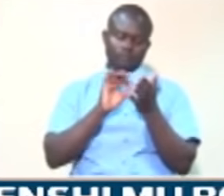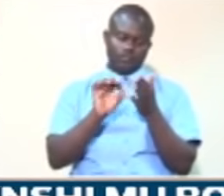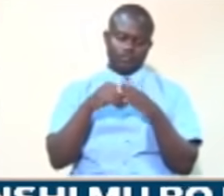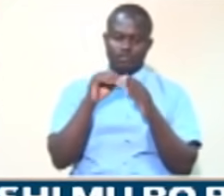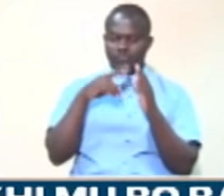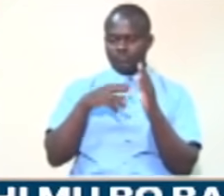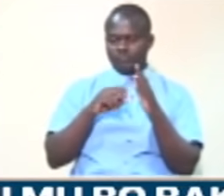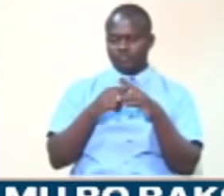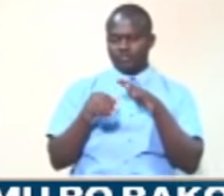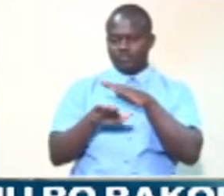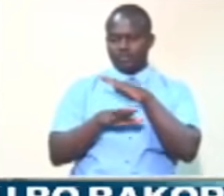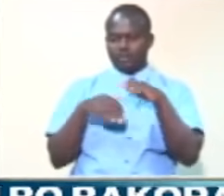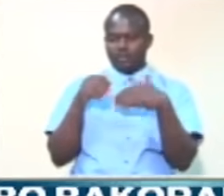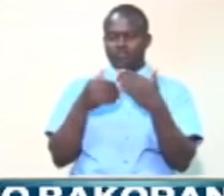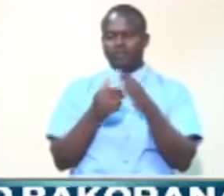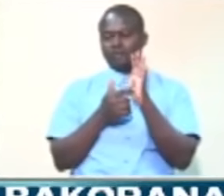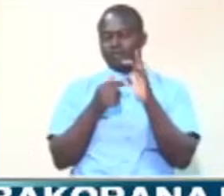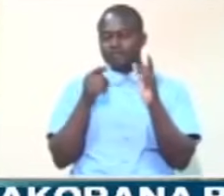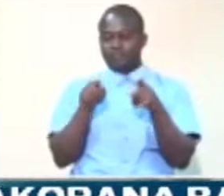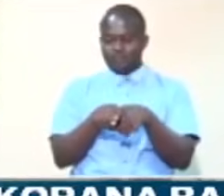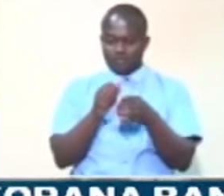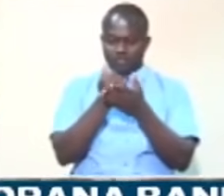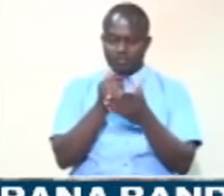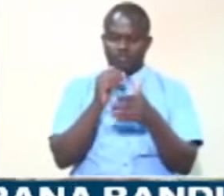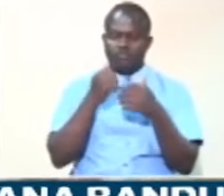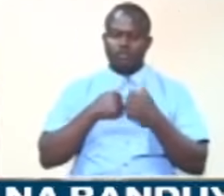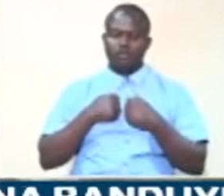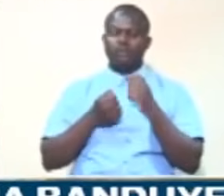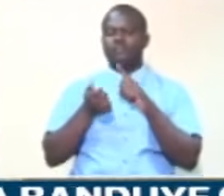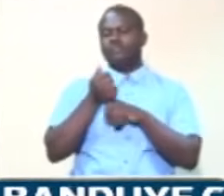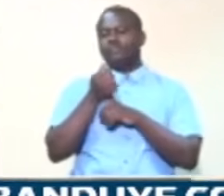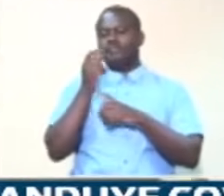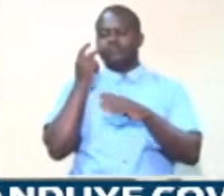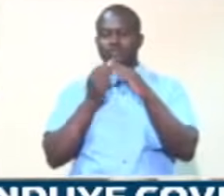gusoma bihereye ku bakiri bato bigaragara nk'ibyafasha u Rwanda kugera ku cyerekezo rufite